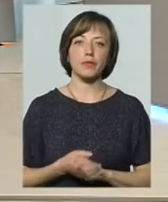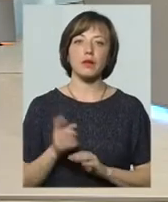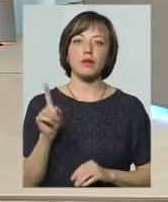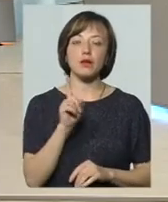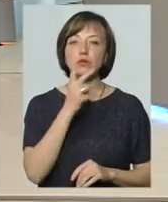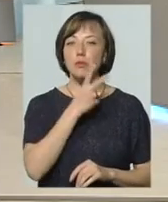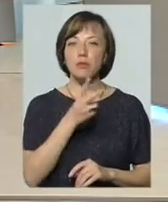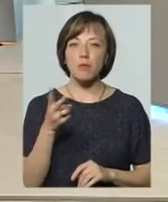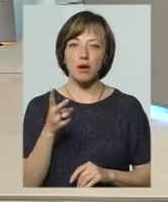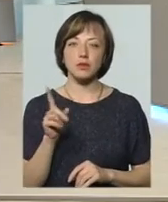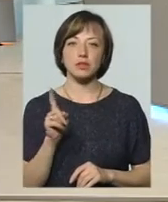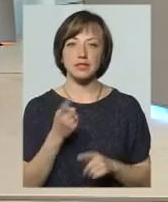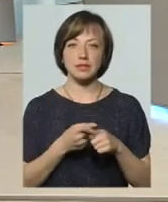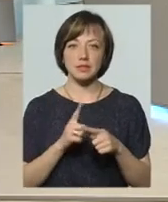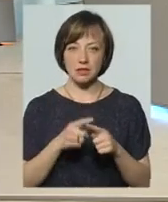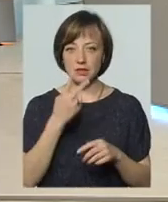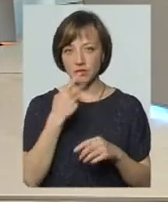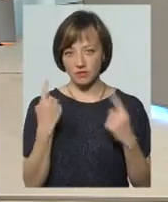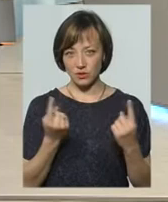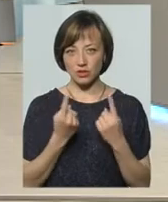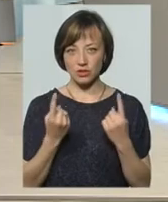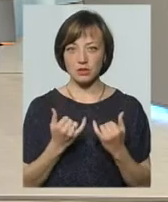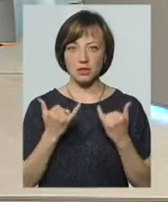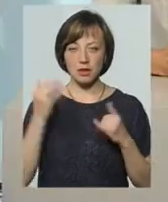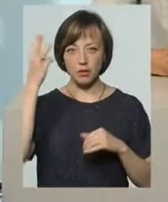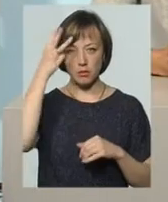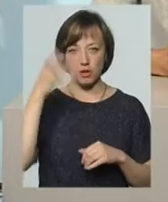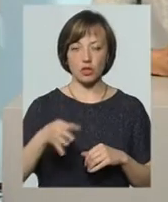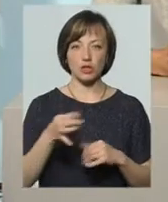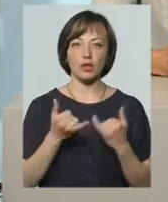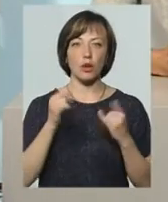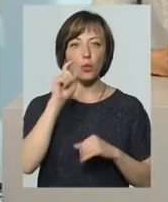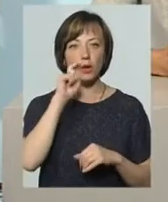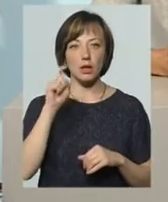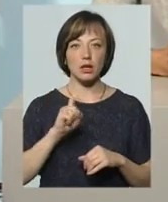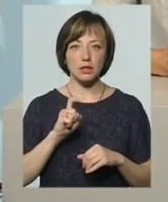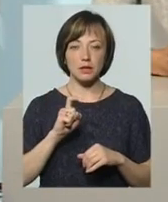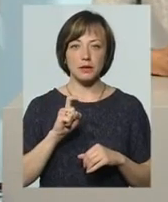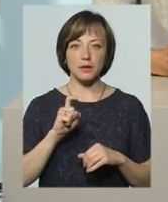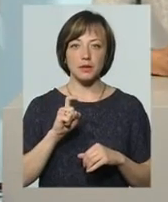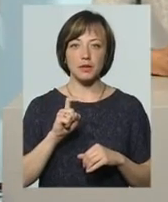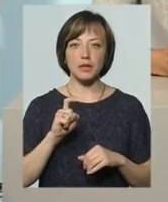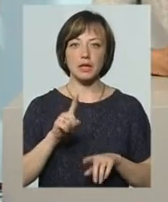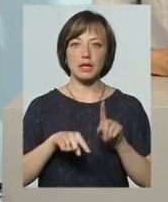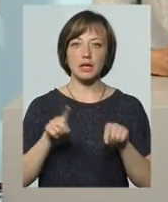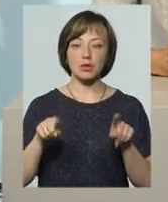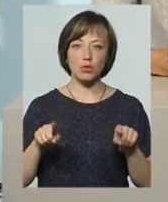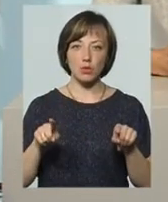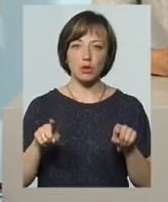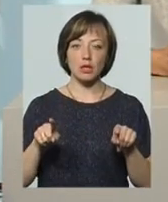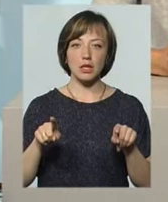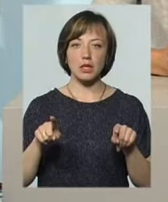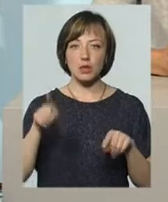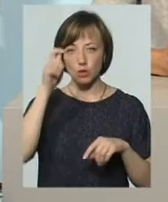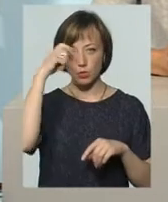побачили, це звичні речі вже стали для Хмельниччини, для України. Інколи оті справді